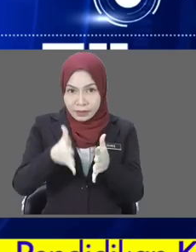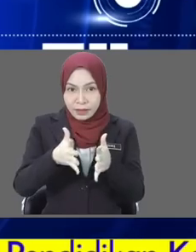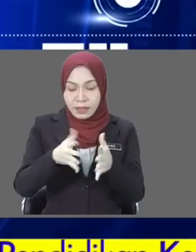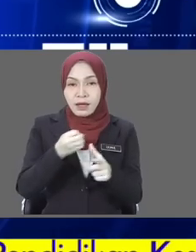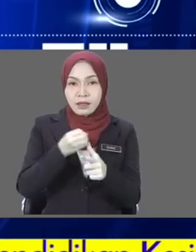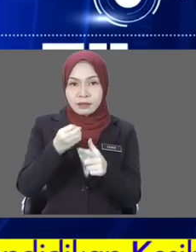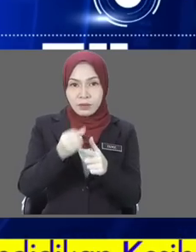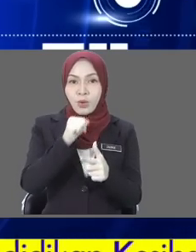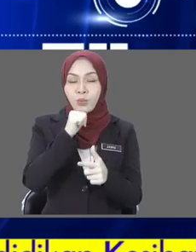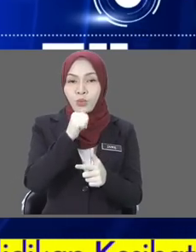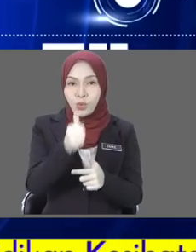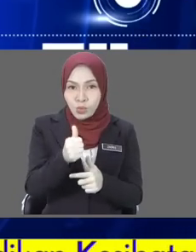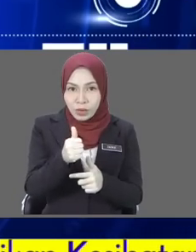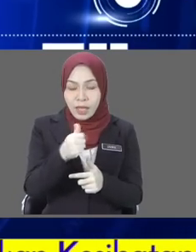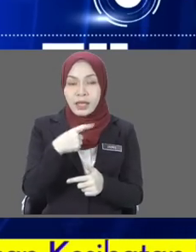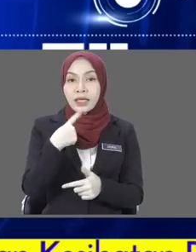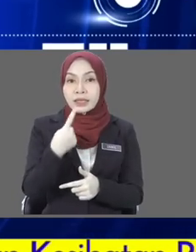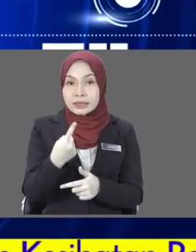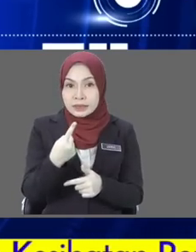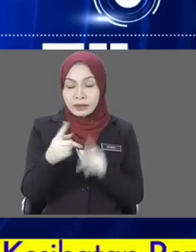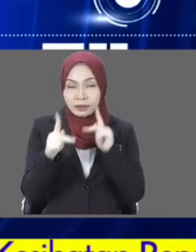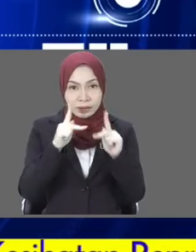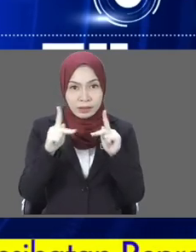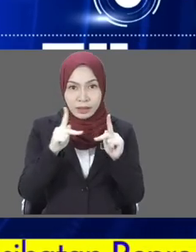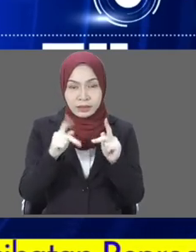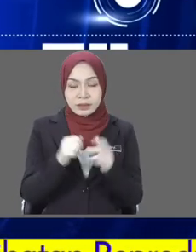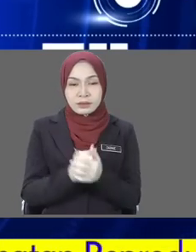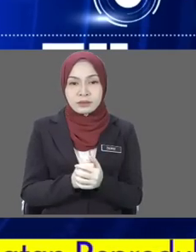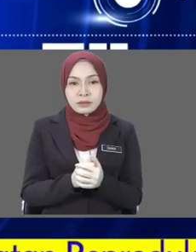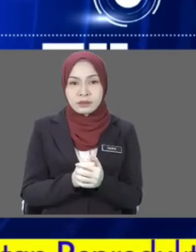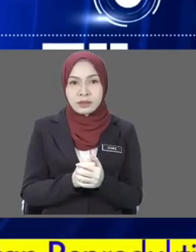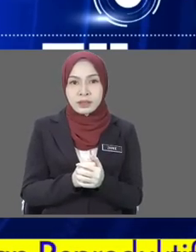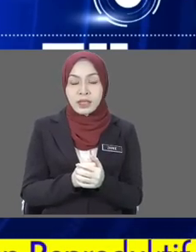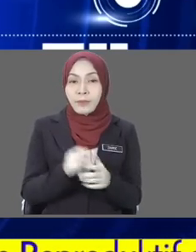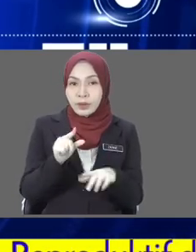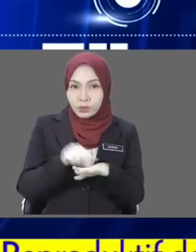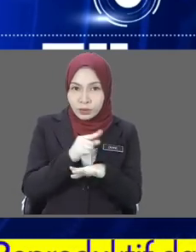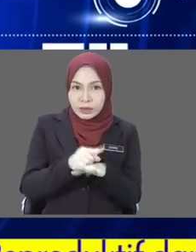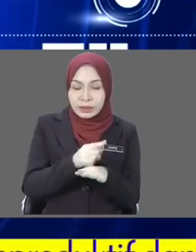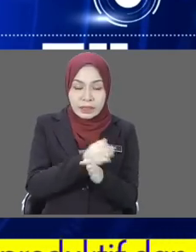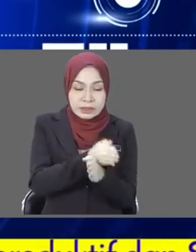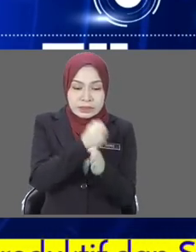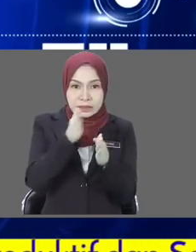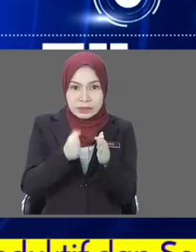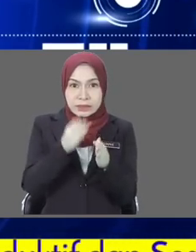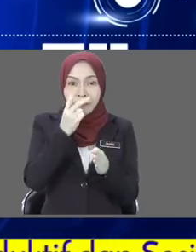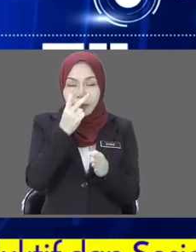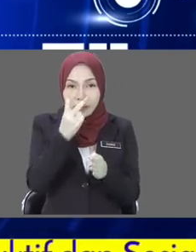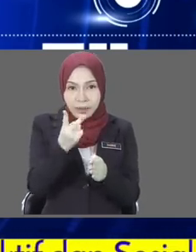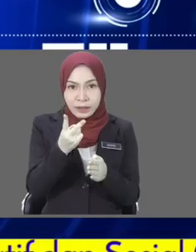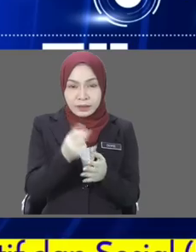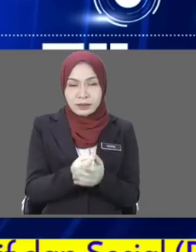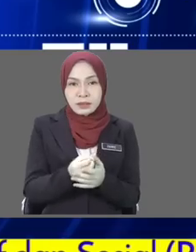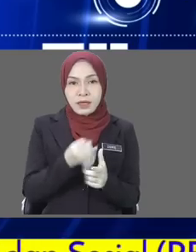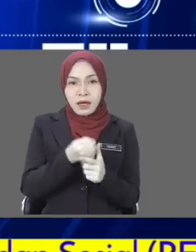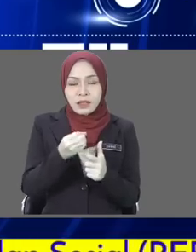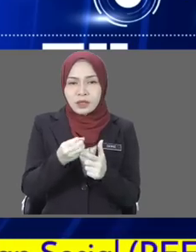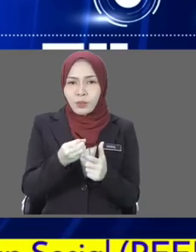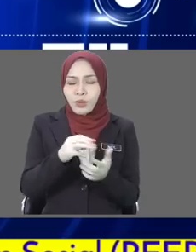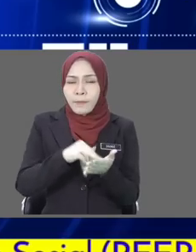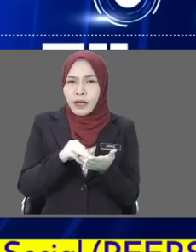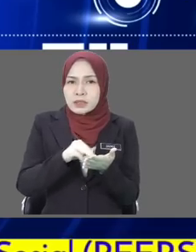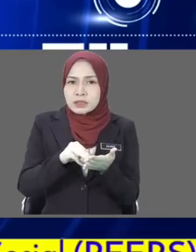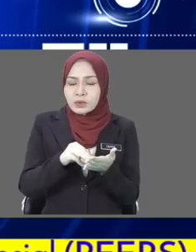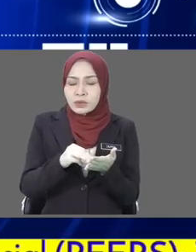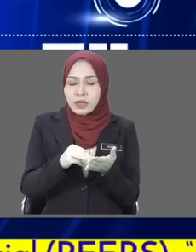hanya melibatkan seseorang yang menggunakan Sisi pandangan atau kerlingan yang membayangkan sesuatu niat atau keinginan